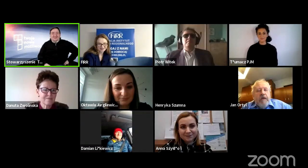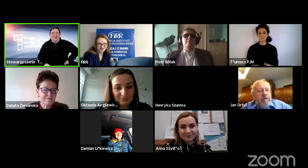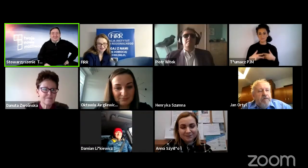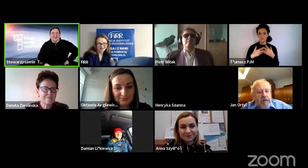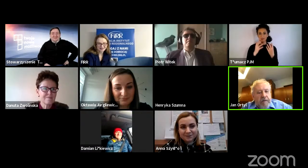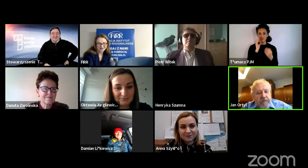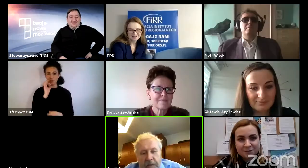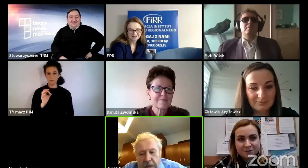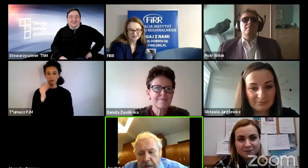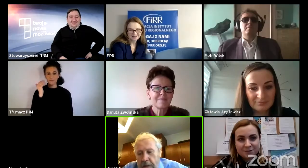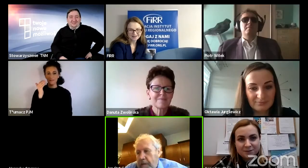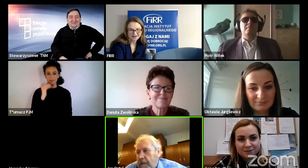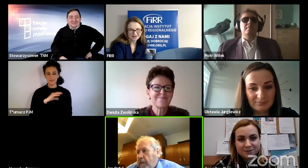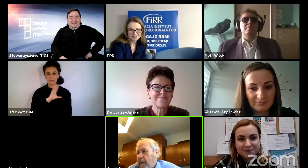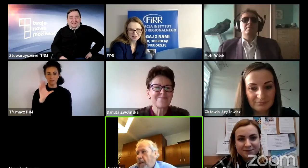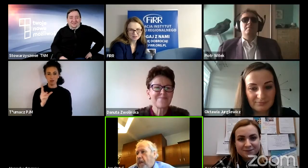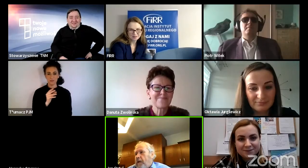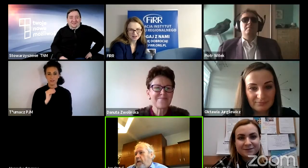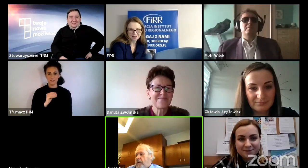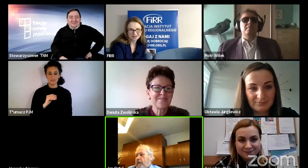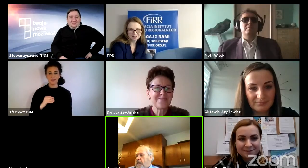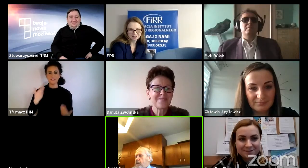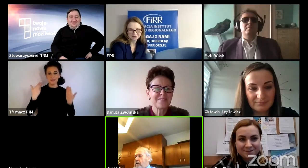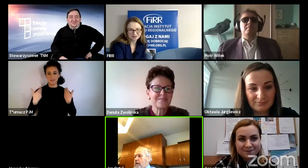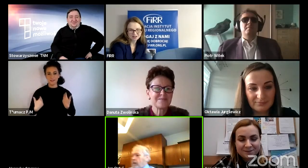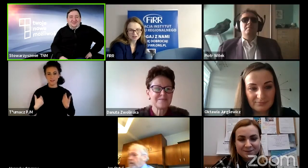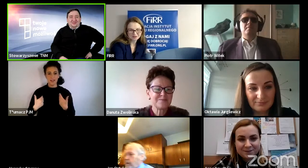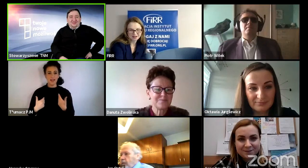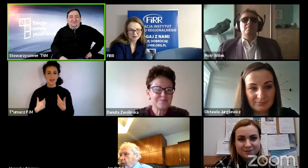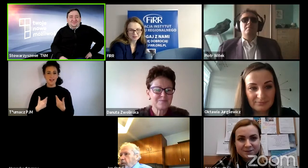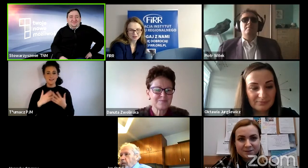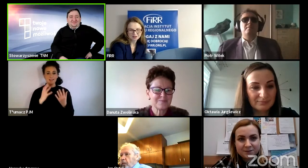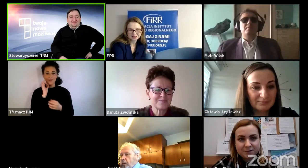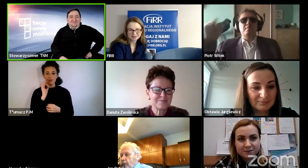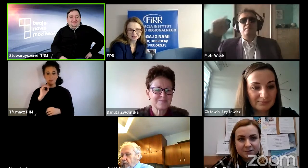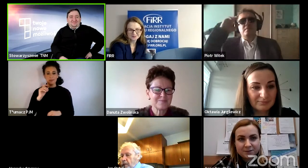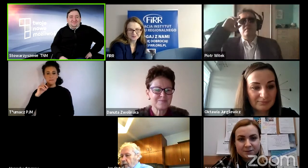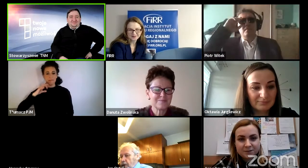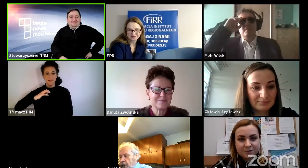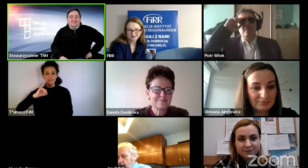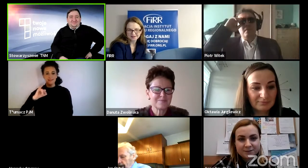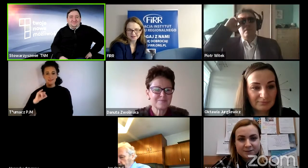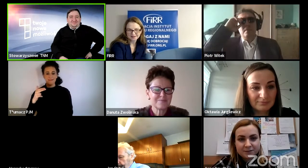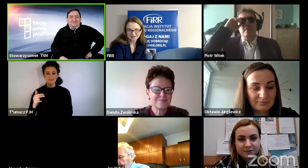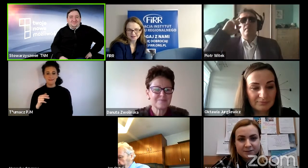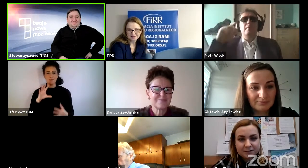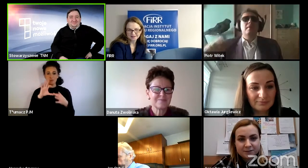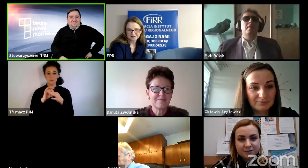się kłania, witam wszystkich. O, dzień dobry Pani Janie, cieszymy dobry, się, że się udało połączyć.